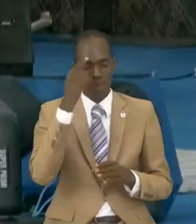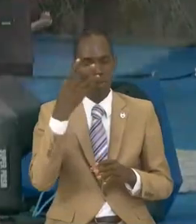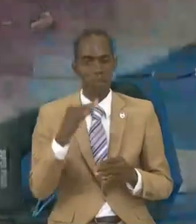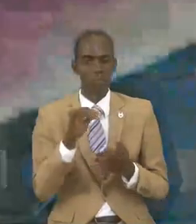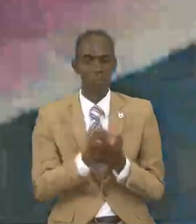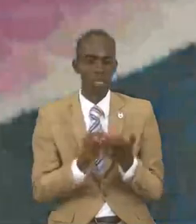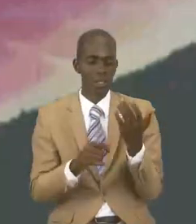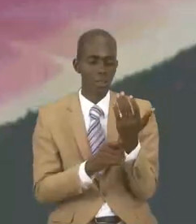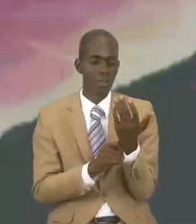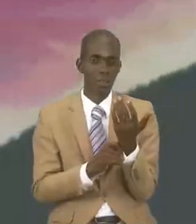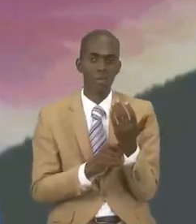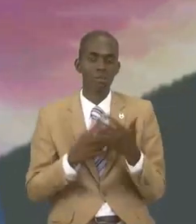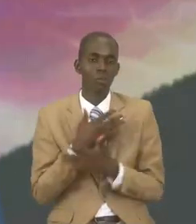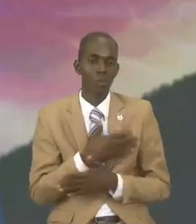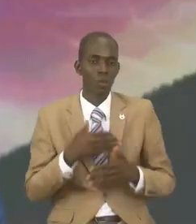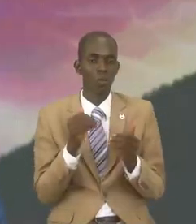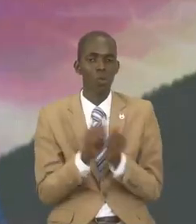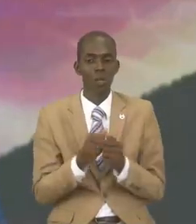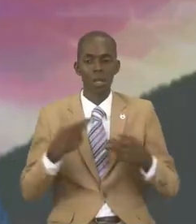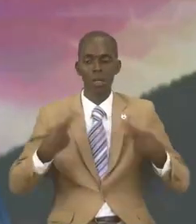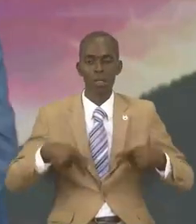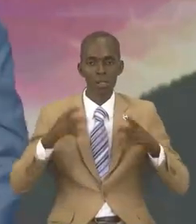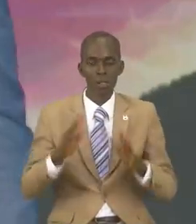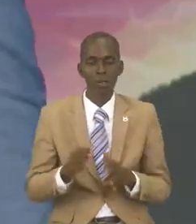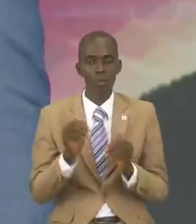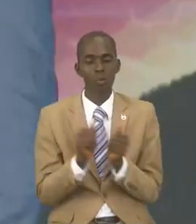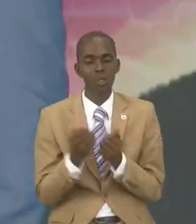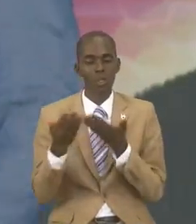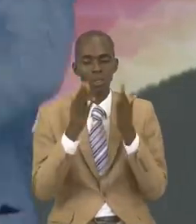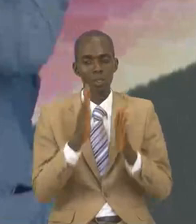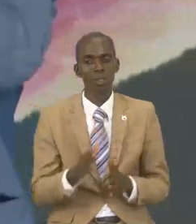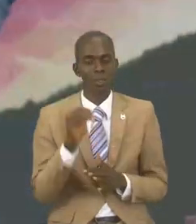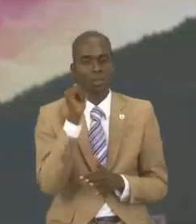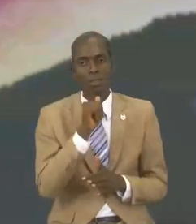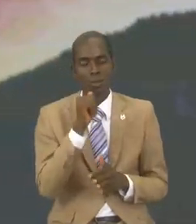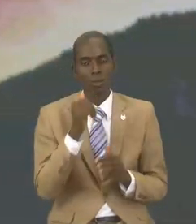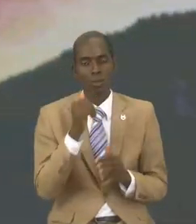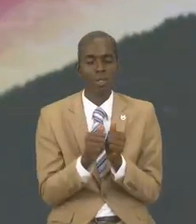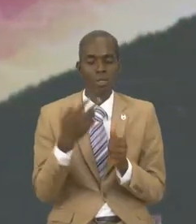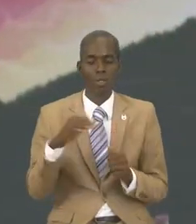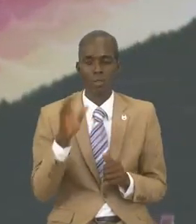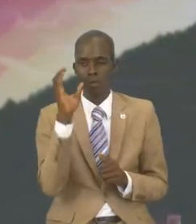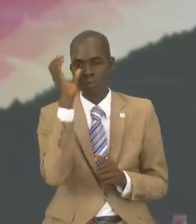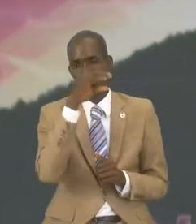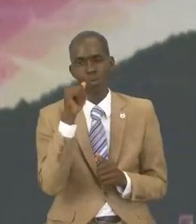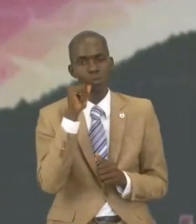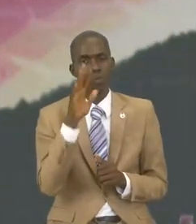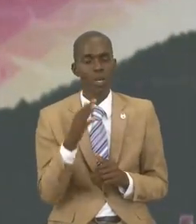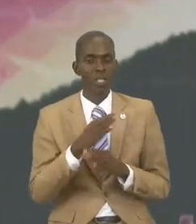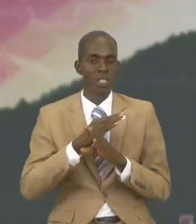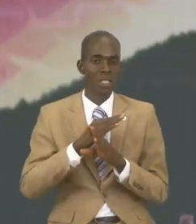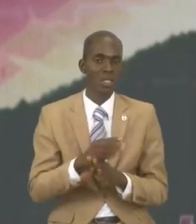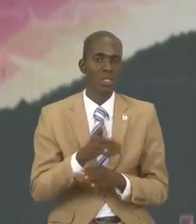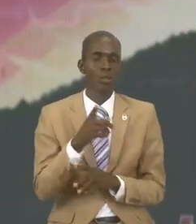plaisir charnel avec une domestique, avec une prostituée, avec une femme étrangère, cela